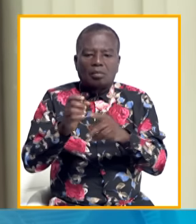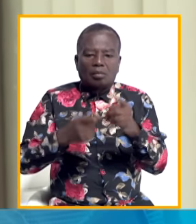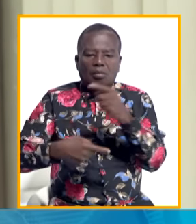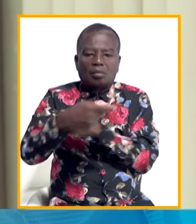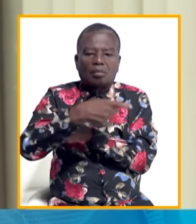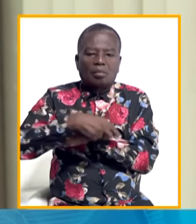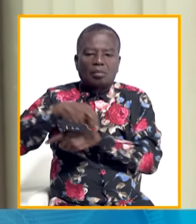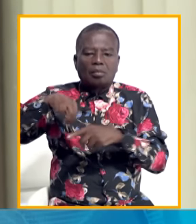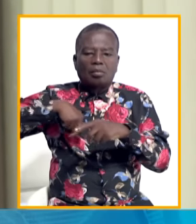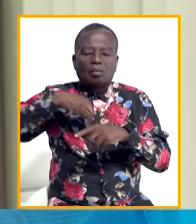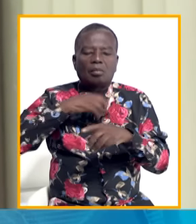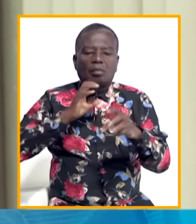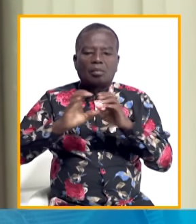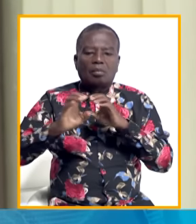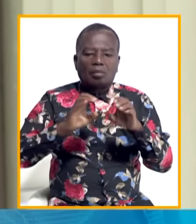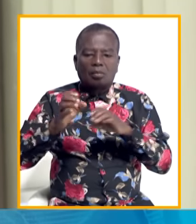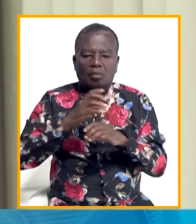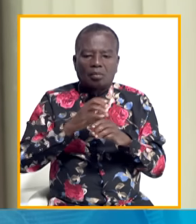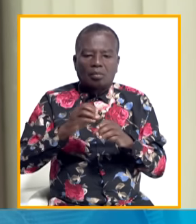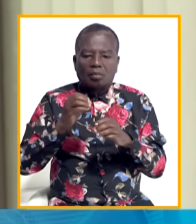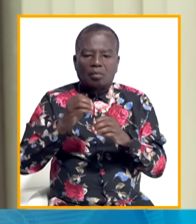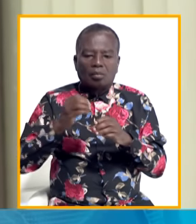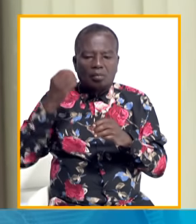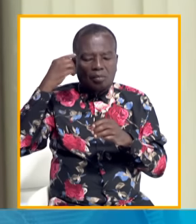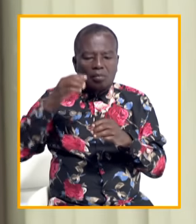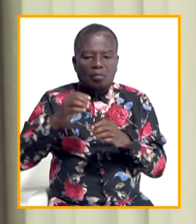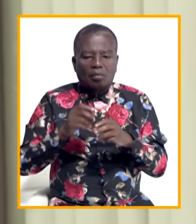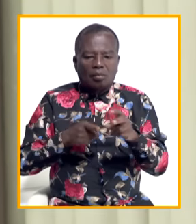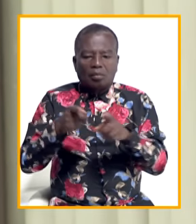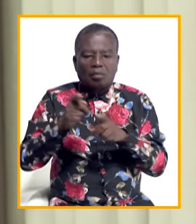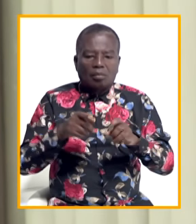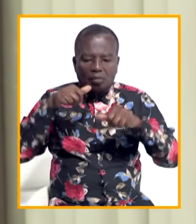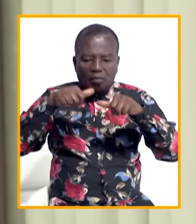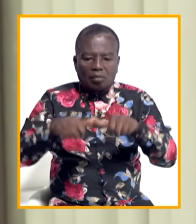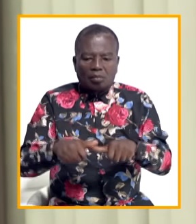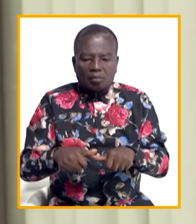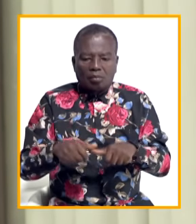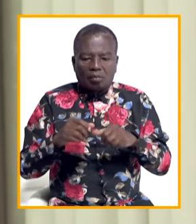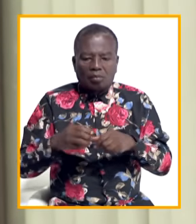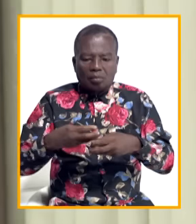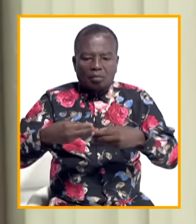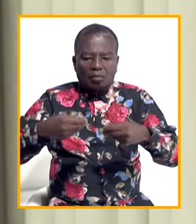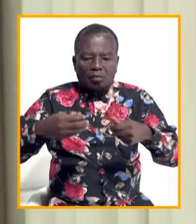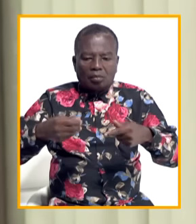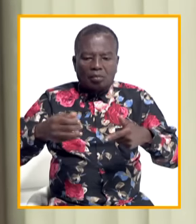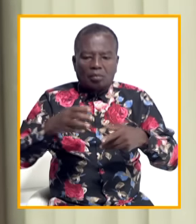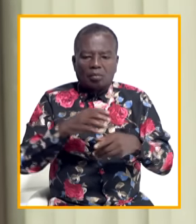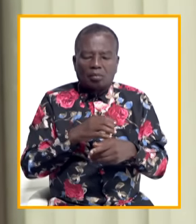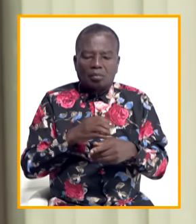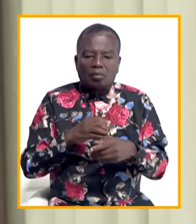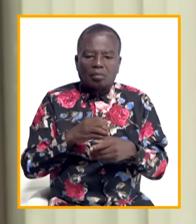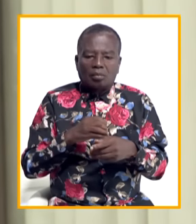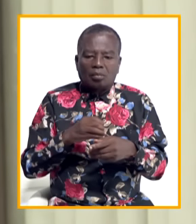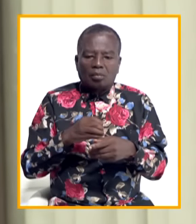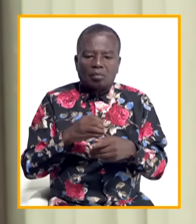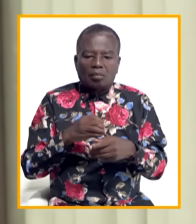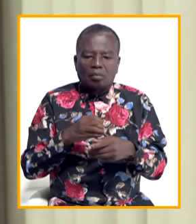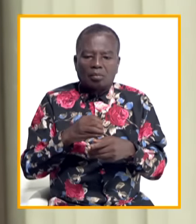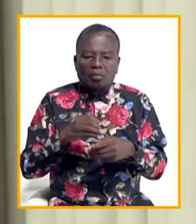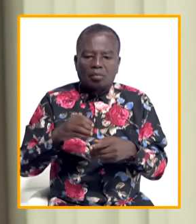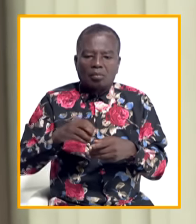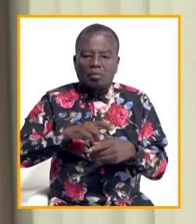nous promulguons la fertilisation organique pour une gestion durable de la fertilité du sol. Il faut faire la fertilisation organique,